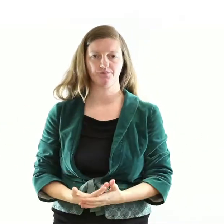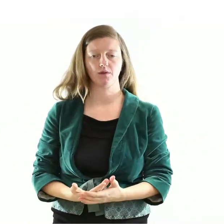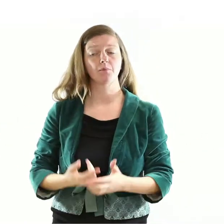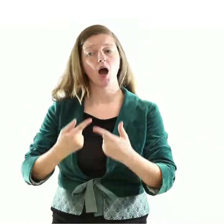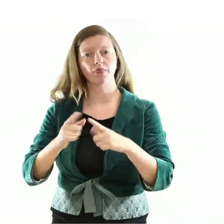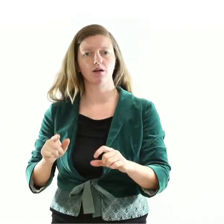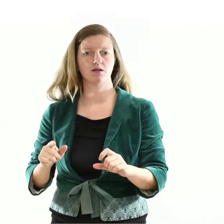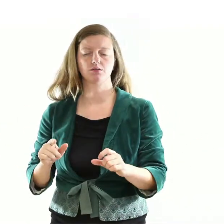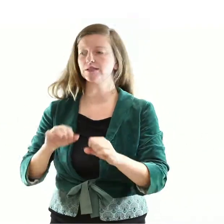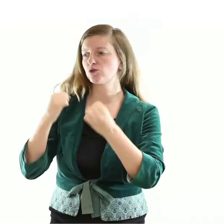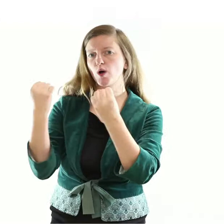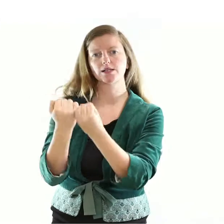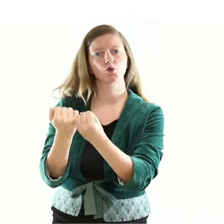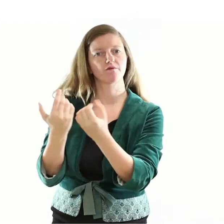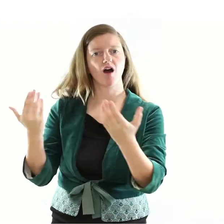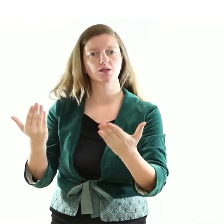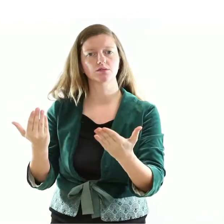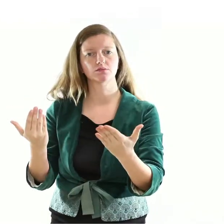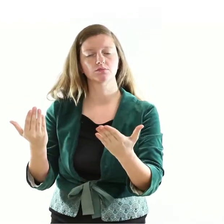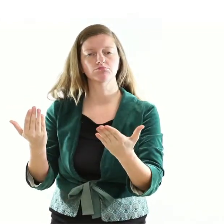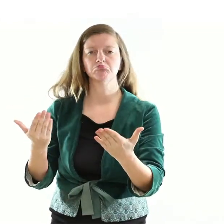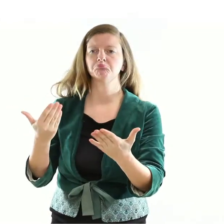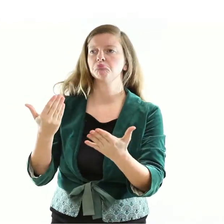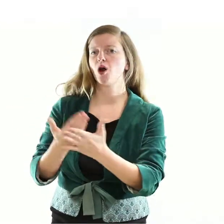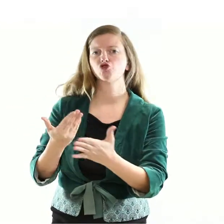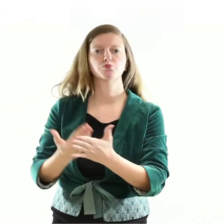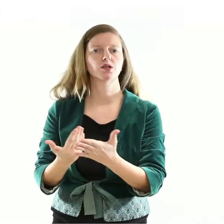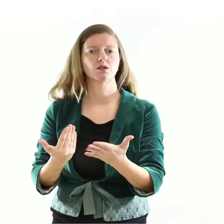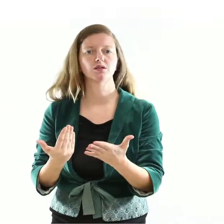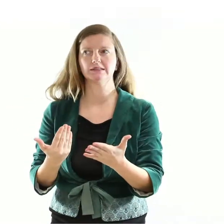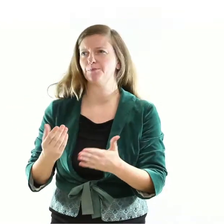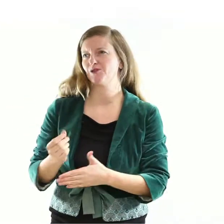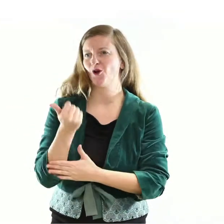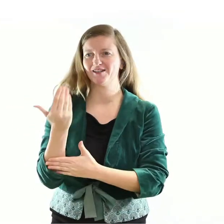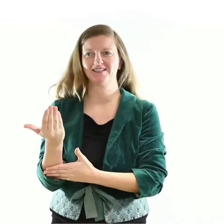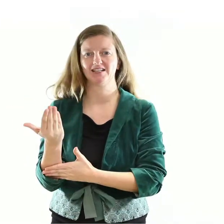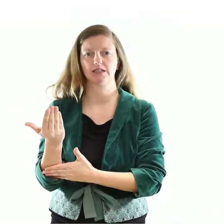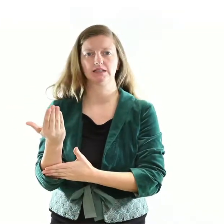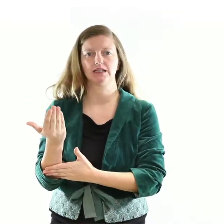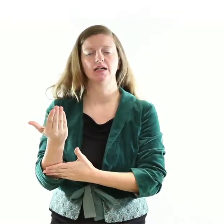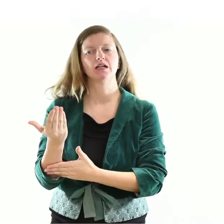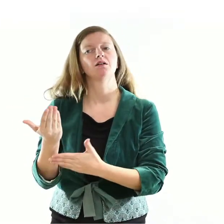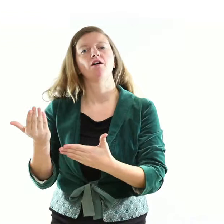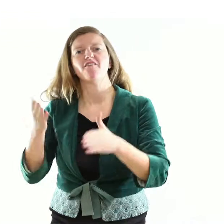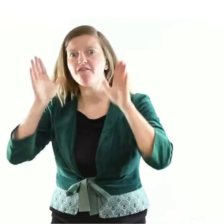es auch Einsätze im Bereich ganz besonderer Dinge, die es inzwischen